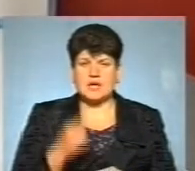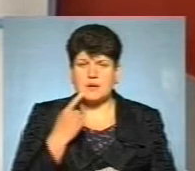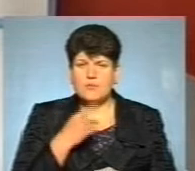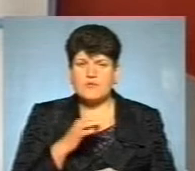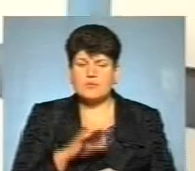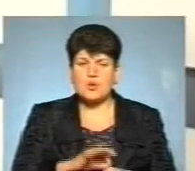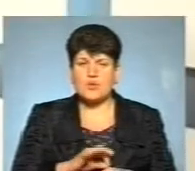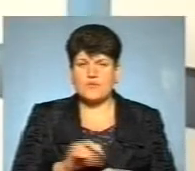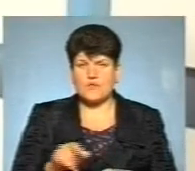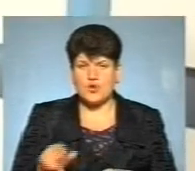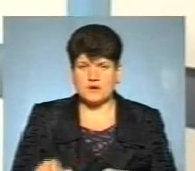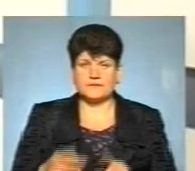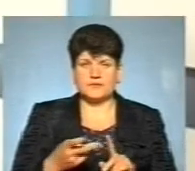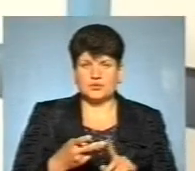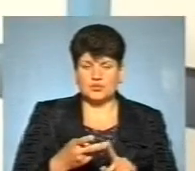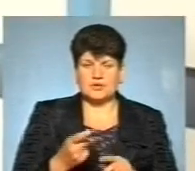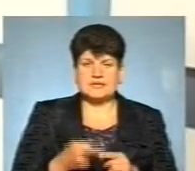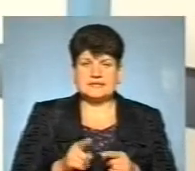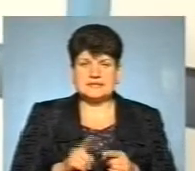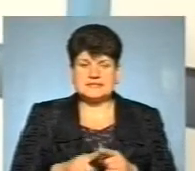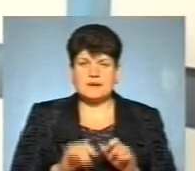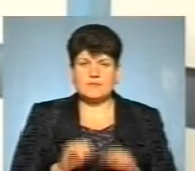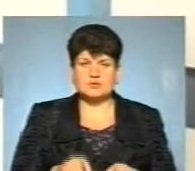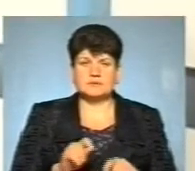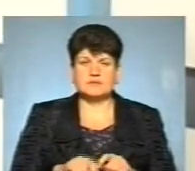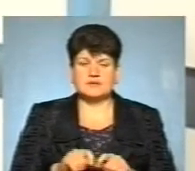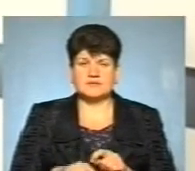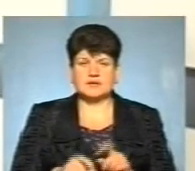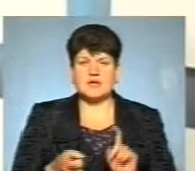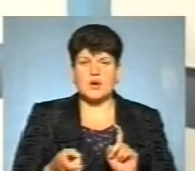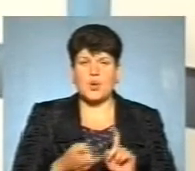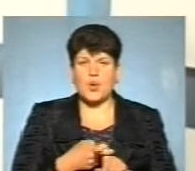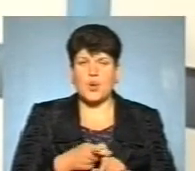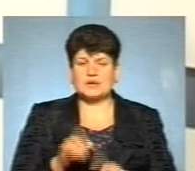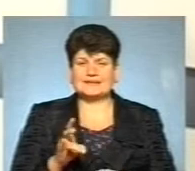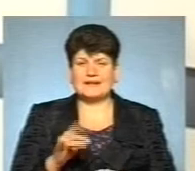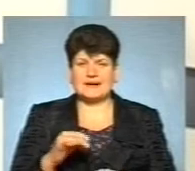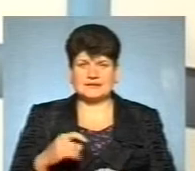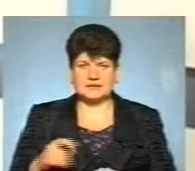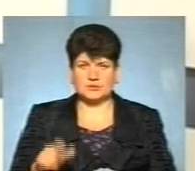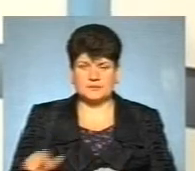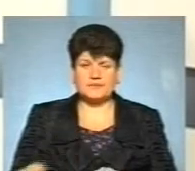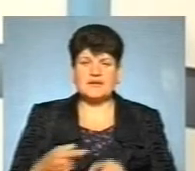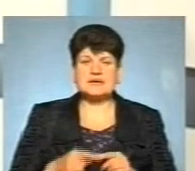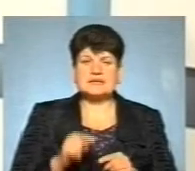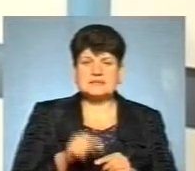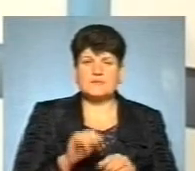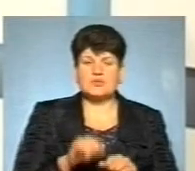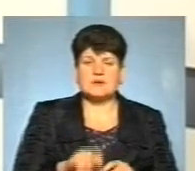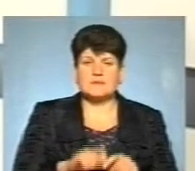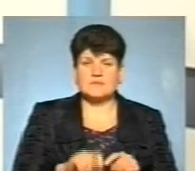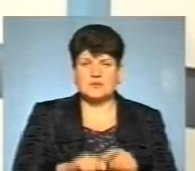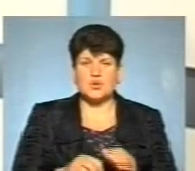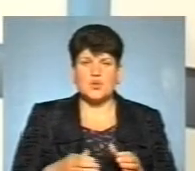хворих. Друге, цим методом можна обстежувати контактних. Цим методом можна